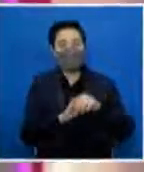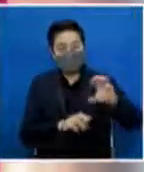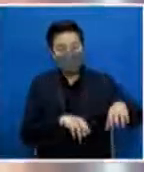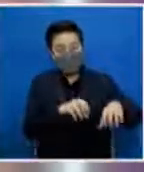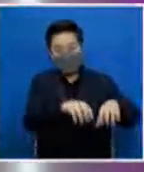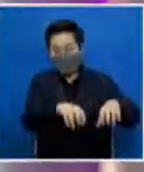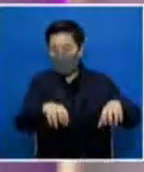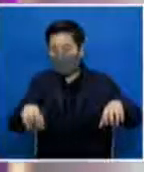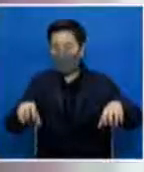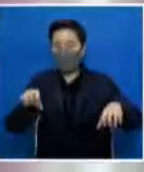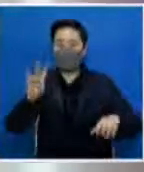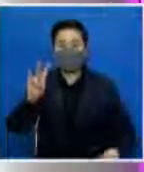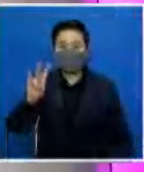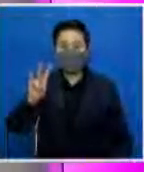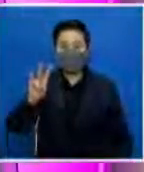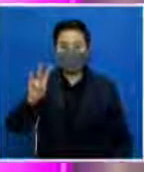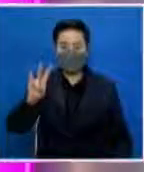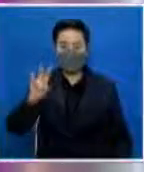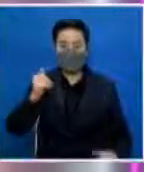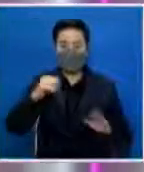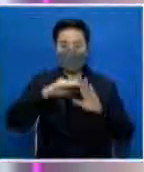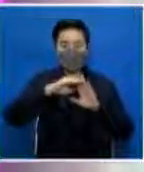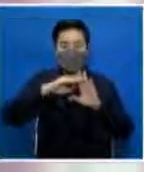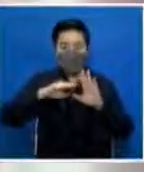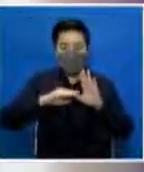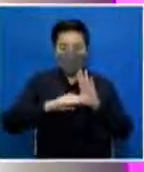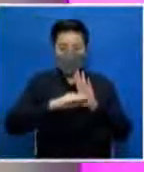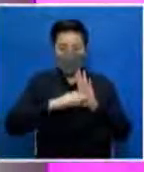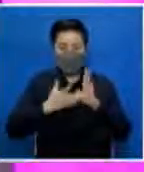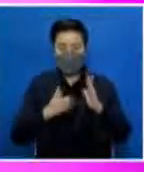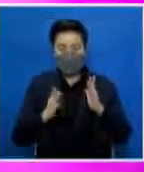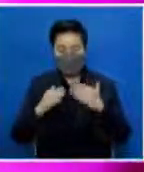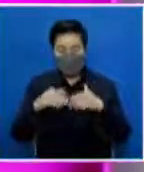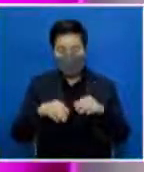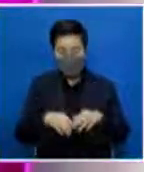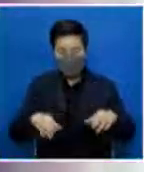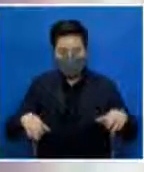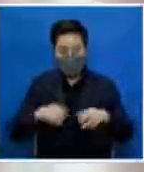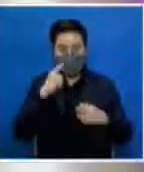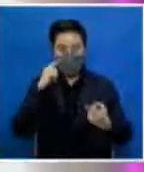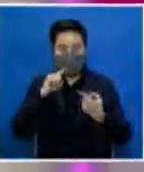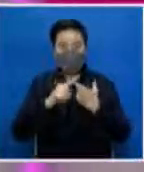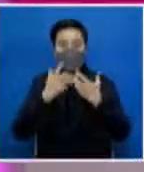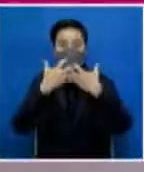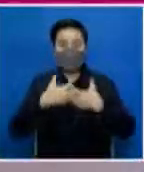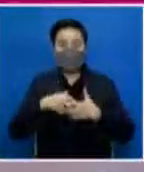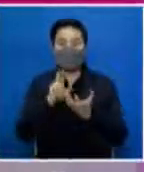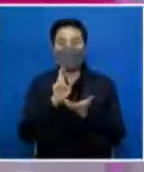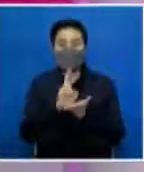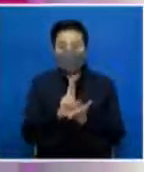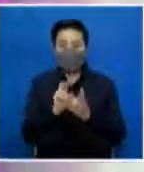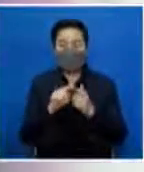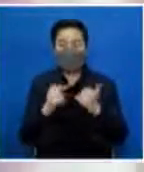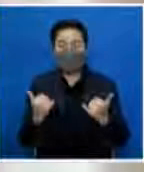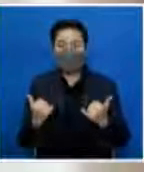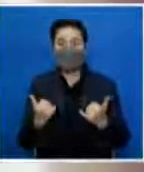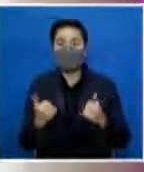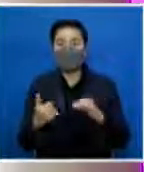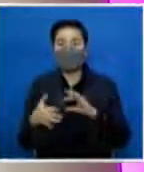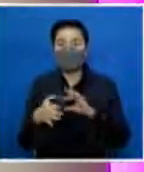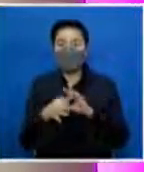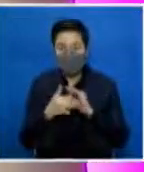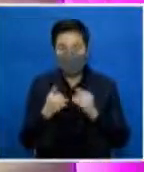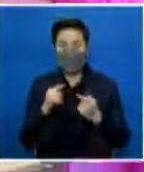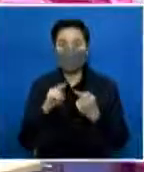ลักค่ะลำดับต่อไปในการเลือกกล่องลูกบอลเพื่อนำไปใช้กับเครื่องออกรางวัลไฟฟ้าอัตโนมัติ